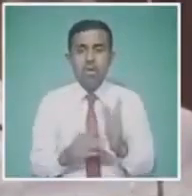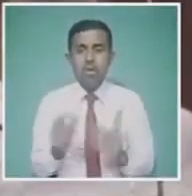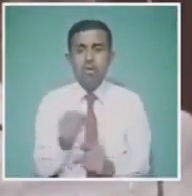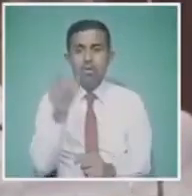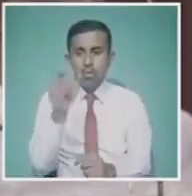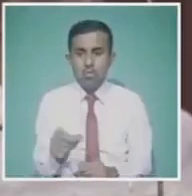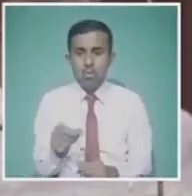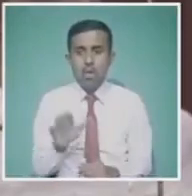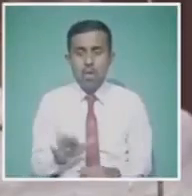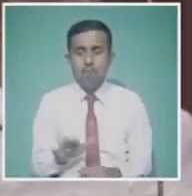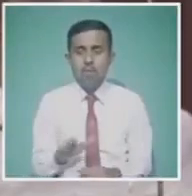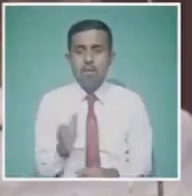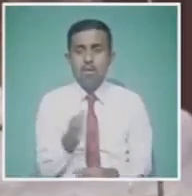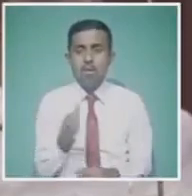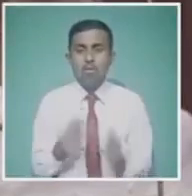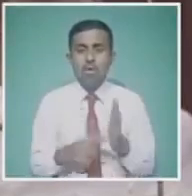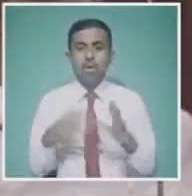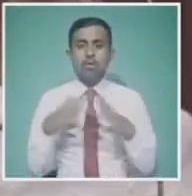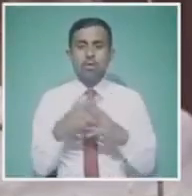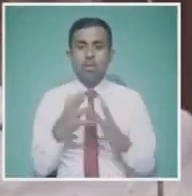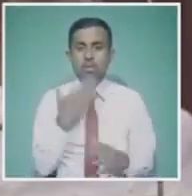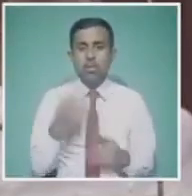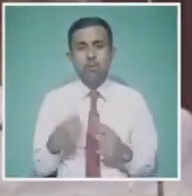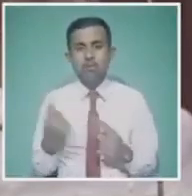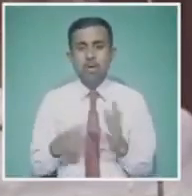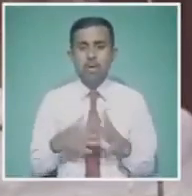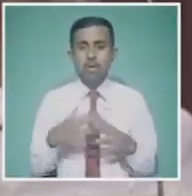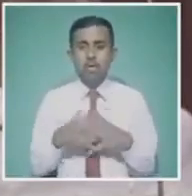இல்லாட்டி வேற எந்த விதமான சட்டமாகவும் இருக்கட்டும், எனக்கு தெரிஞ்சாகணும் எப்படி எந்த விதத்திலையும் உங்களை அரெஸ்ட் பண்ணுவாங்க.